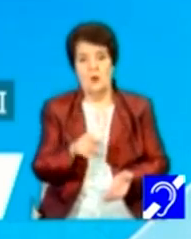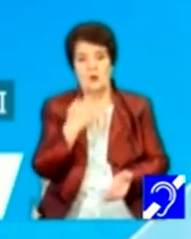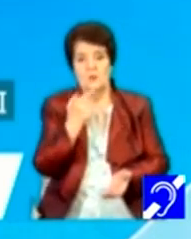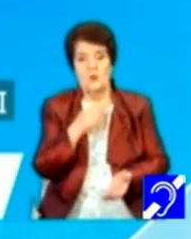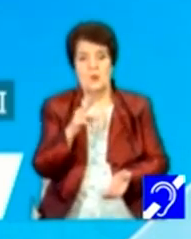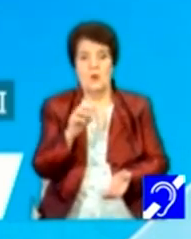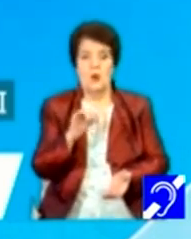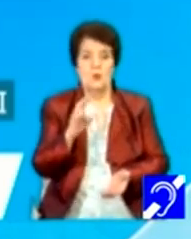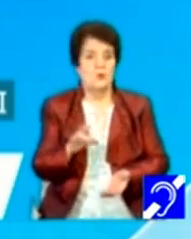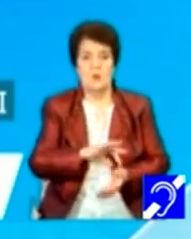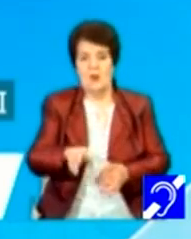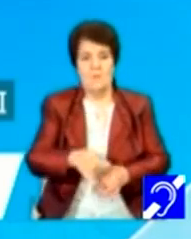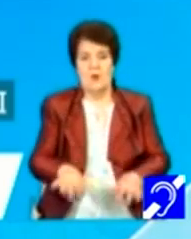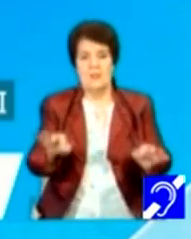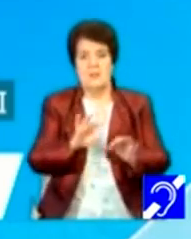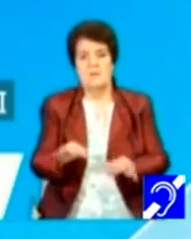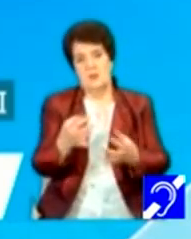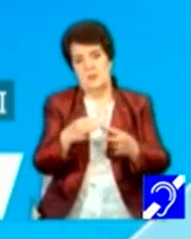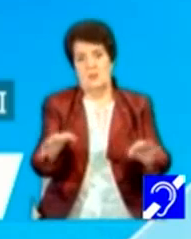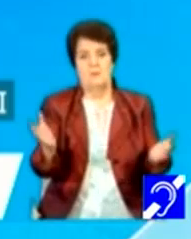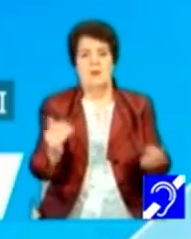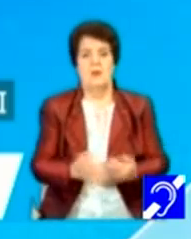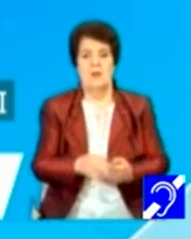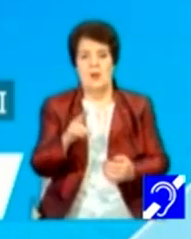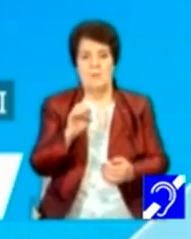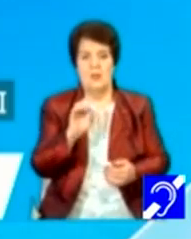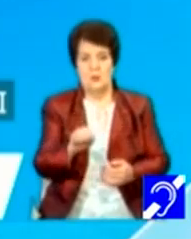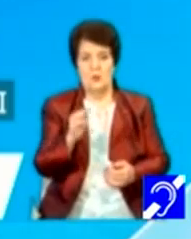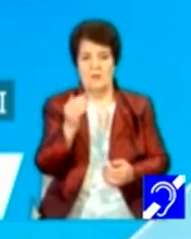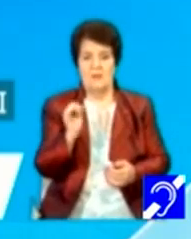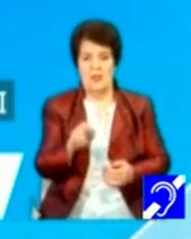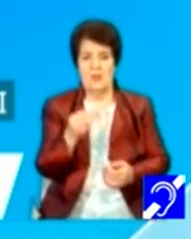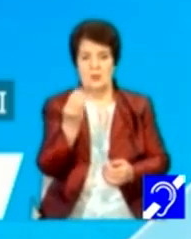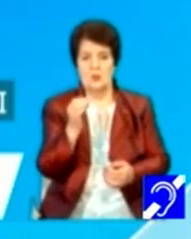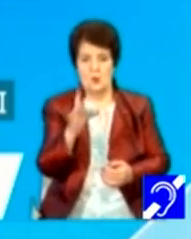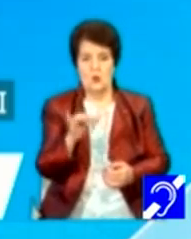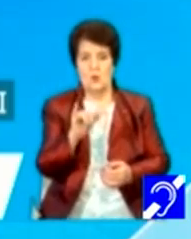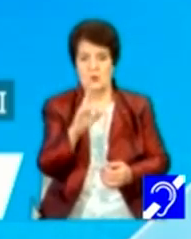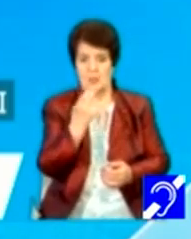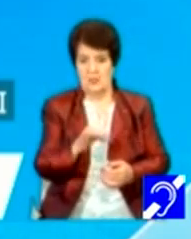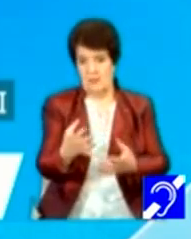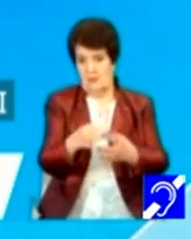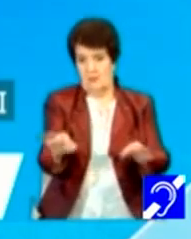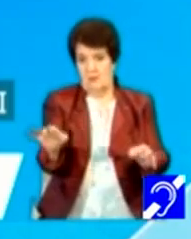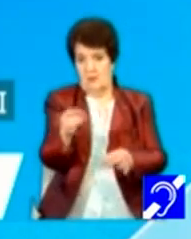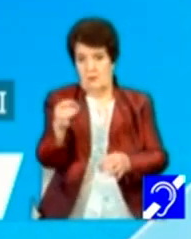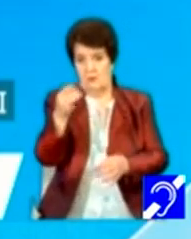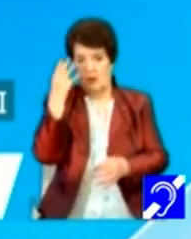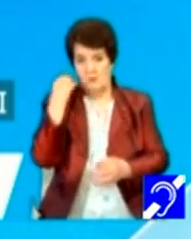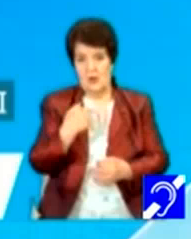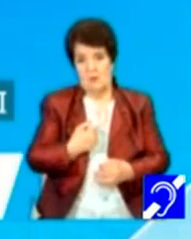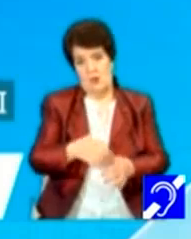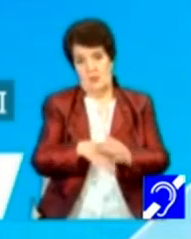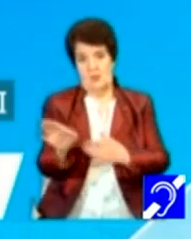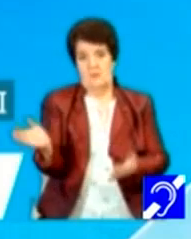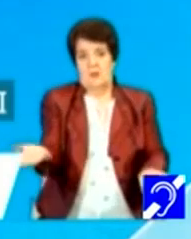este nevinovat, că nu a furat nimic și trebuie să-l eliberăm. Platon, Filat, Șor, Usatăi, toți sunt liberi în Republica Moldova, doar noi trebuie să plecăm